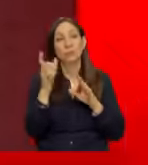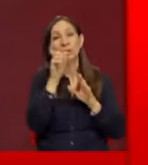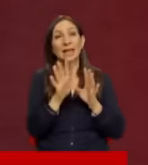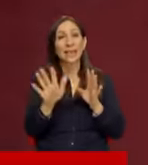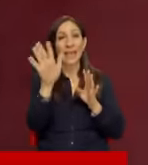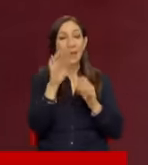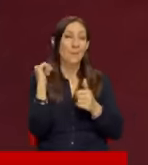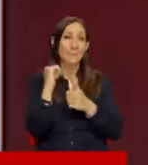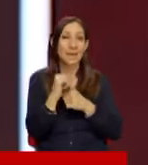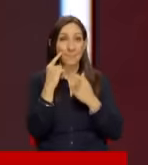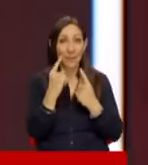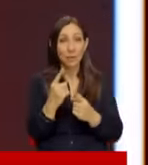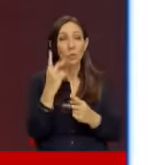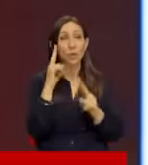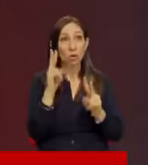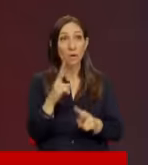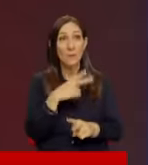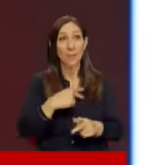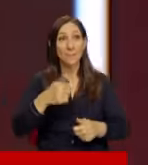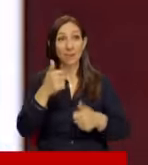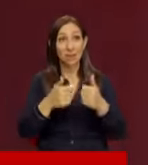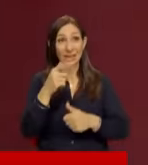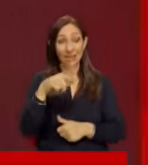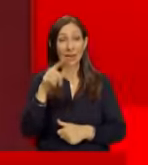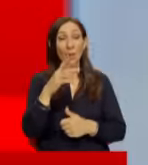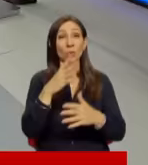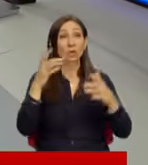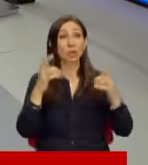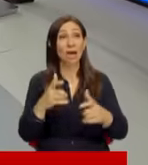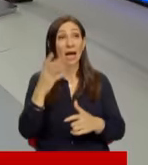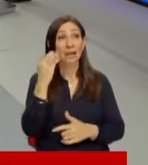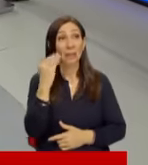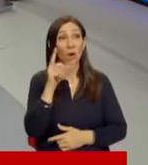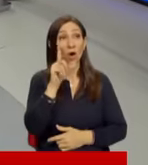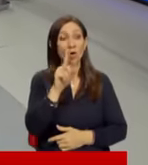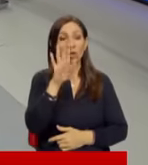Türkiye geneline bir kez daha bakalım. Görüyorsunuz belediye başkanlıklarında büyükşehir